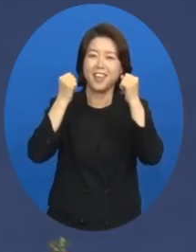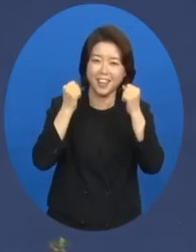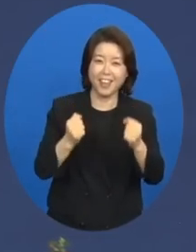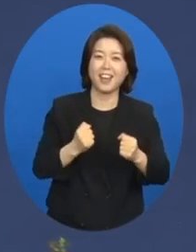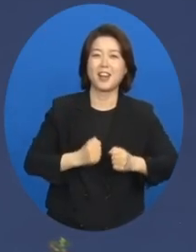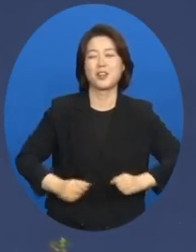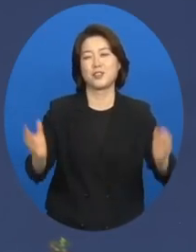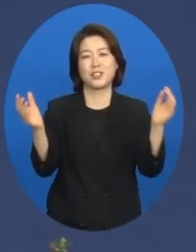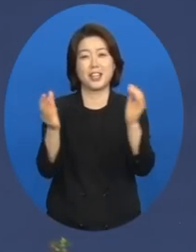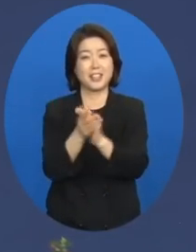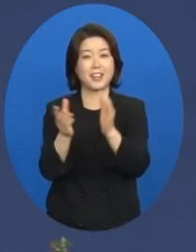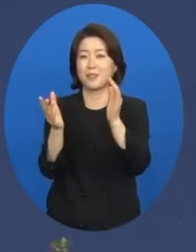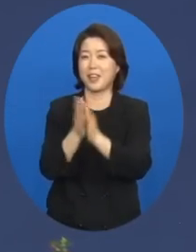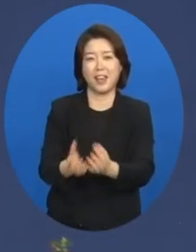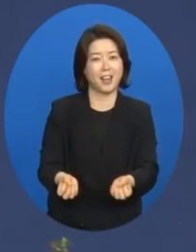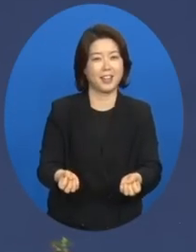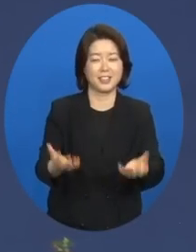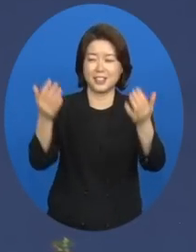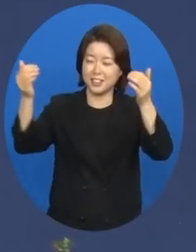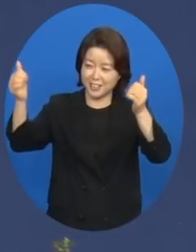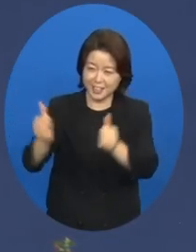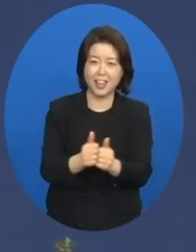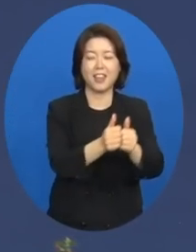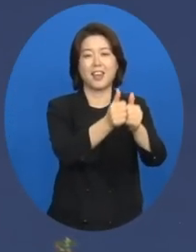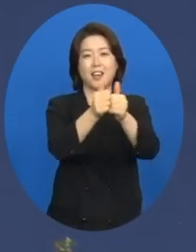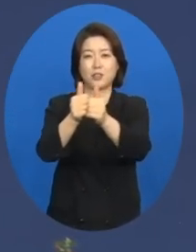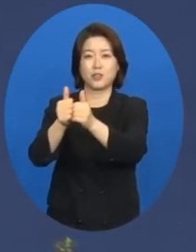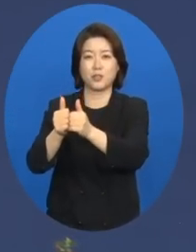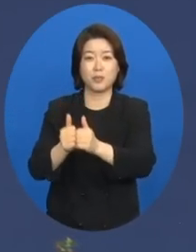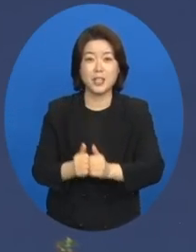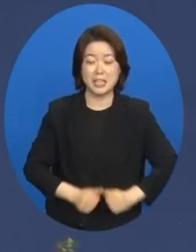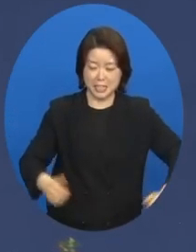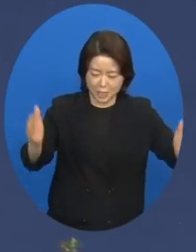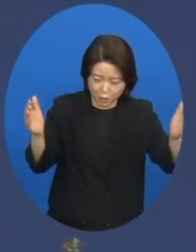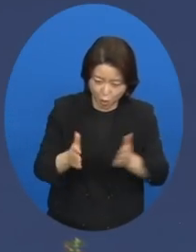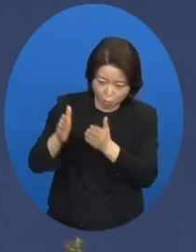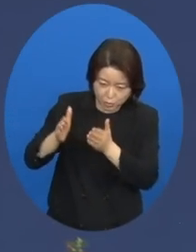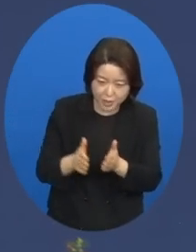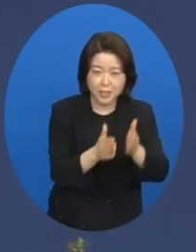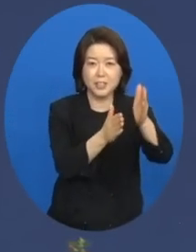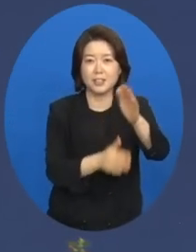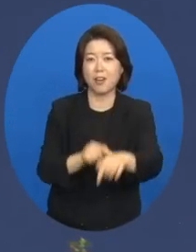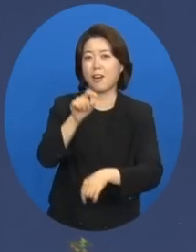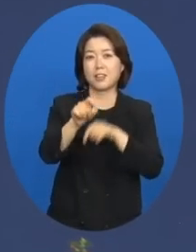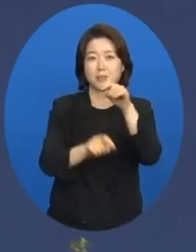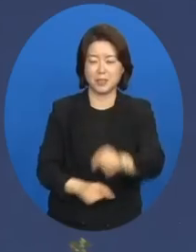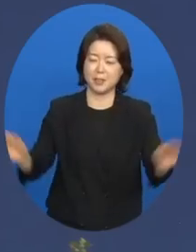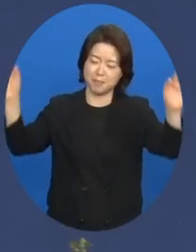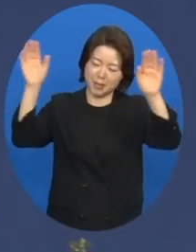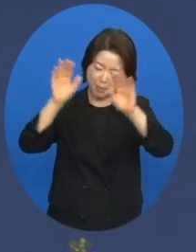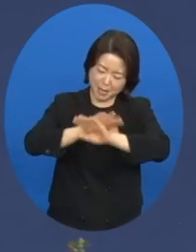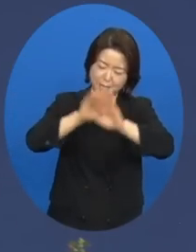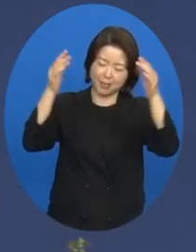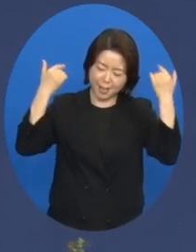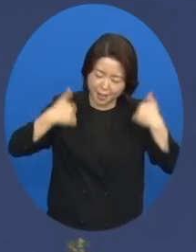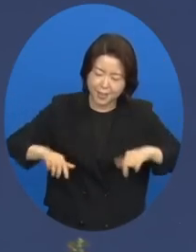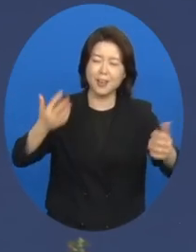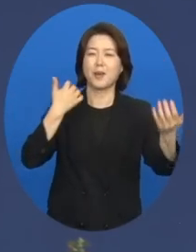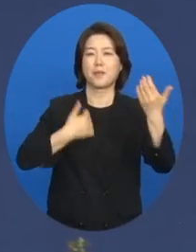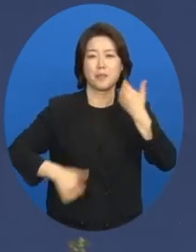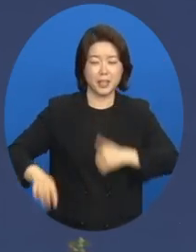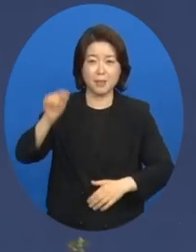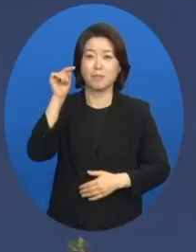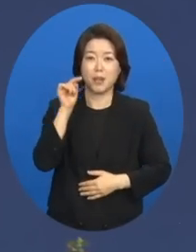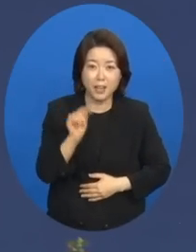계시네. 할렐루야. 함께 하시네. 좁은 길을 걸으며 밤낮 기뻐하는